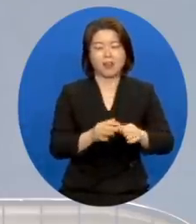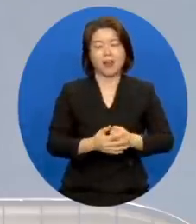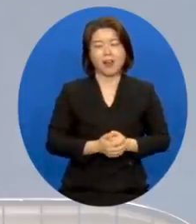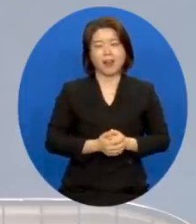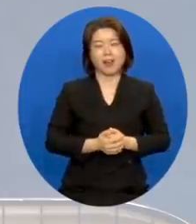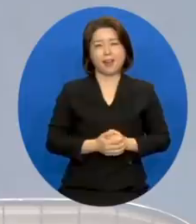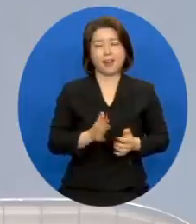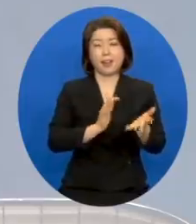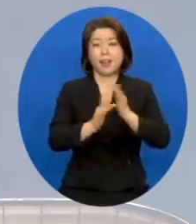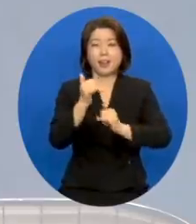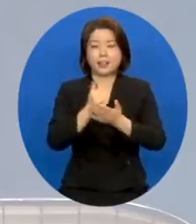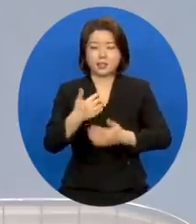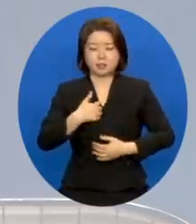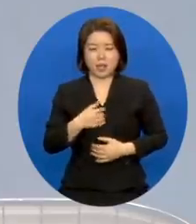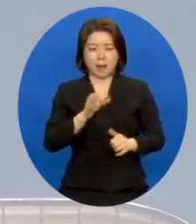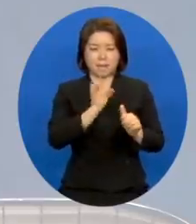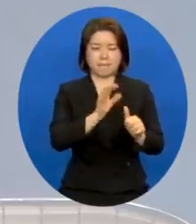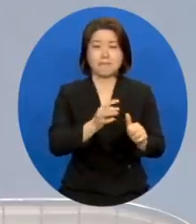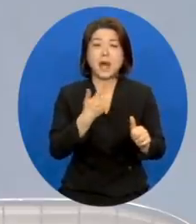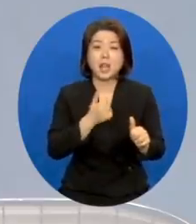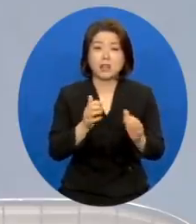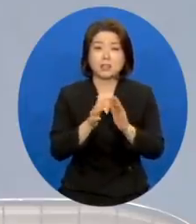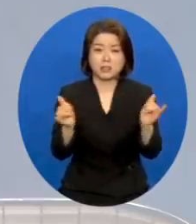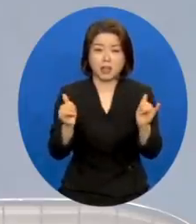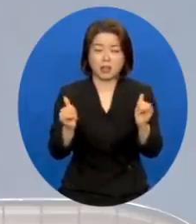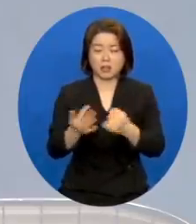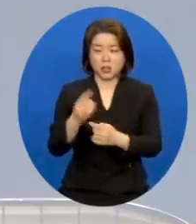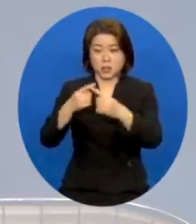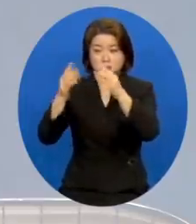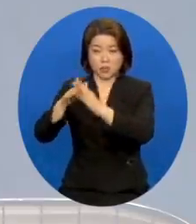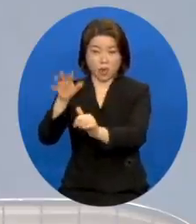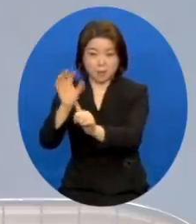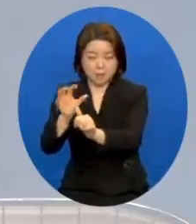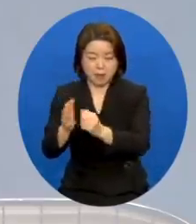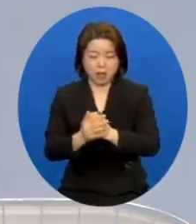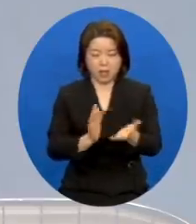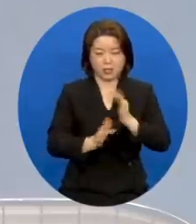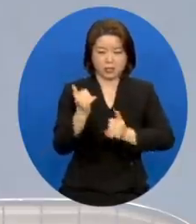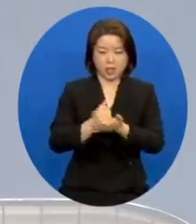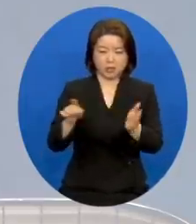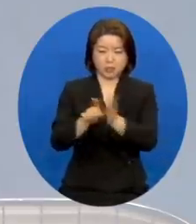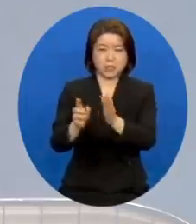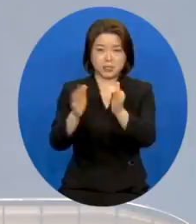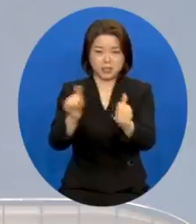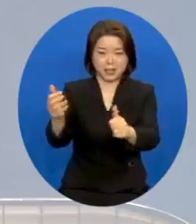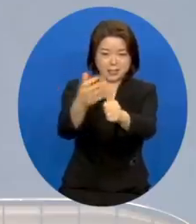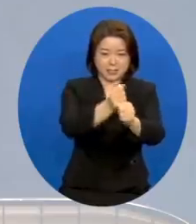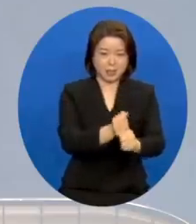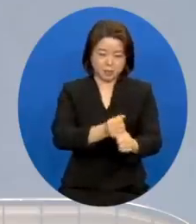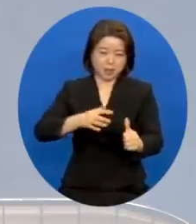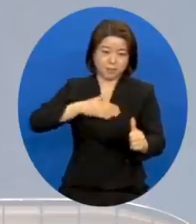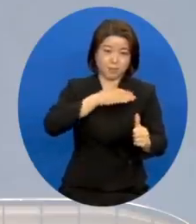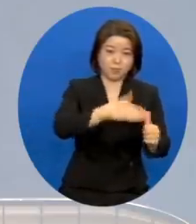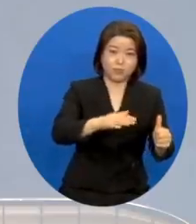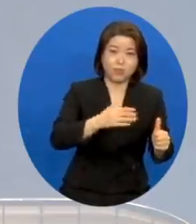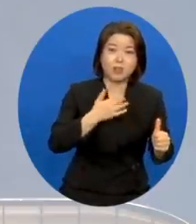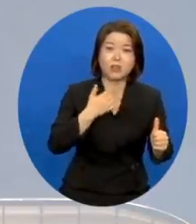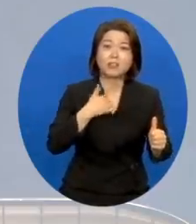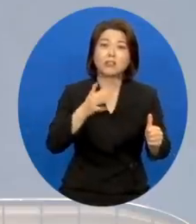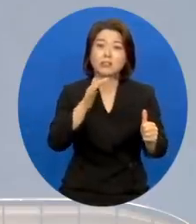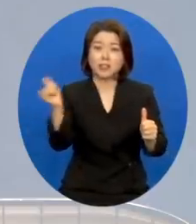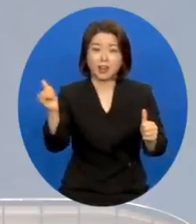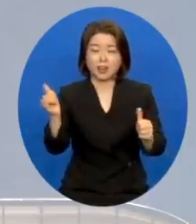예수님을 핍박하던 자 교회를 뒷바퀴 갖고 예수 믿는 사람들을 잡아 죽이던 자 였는데